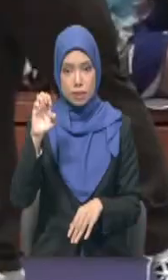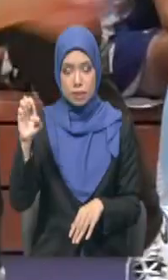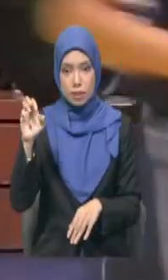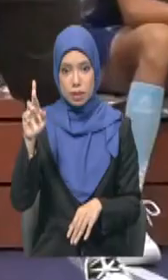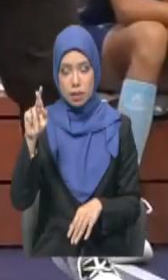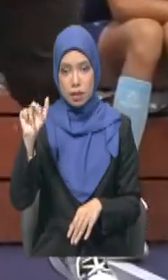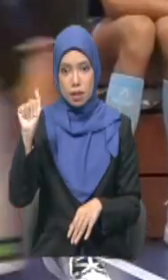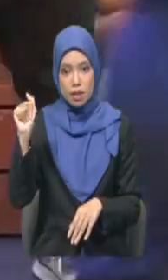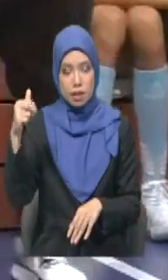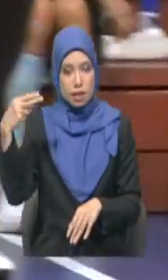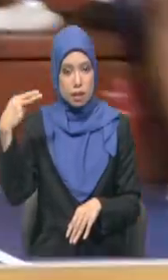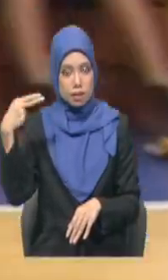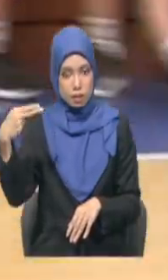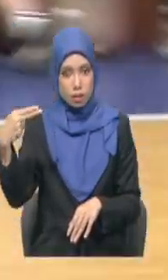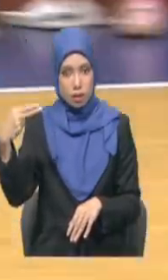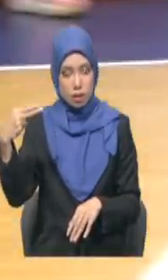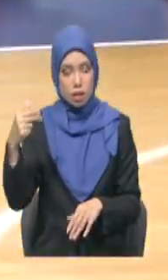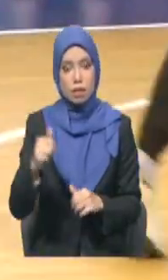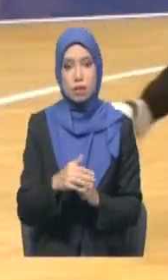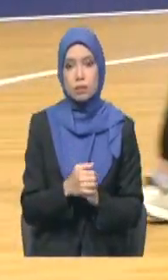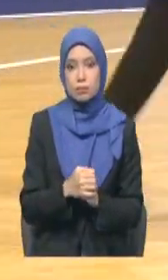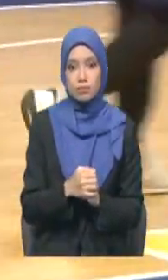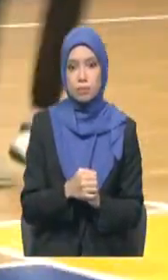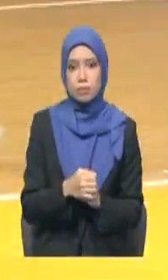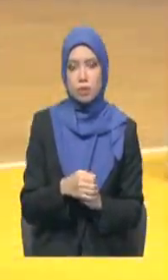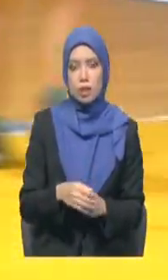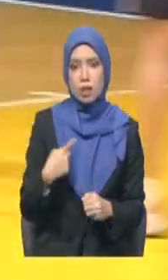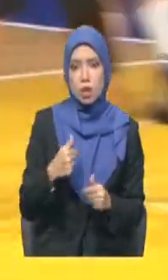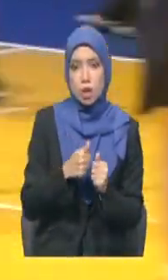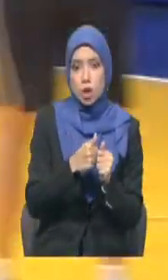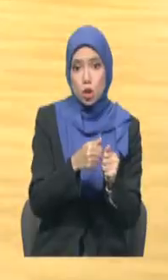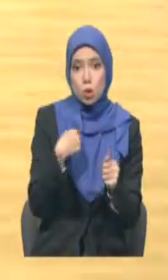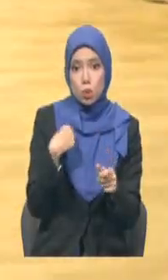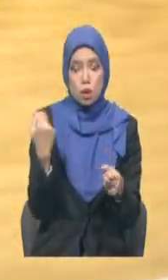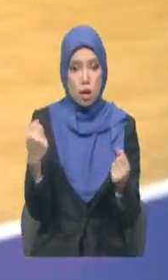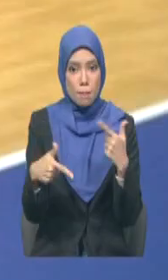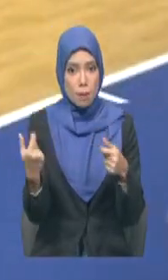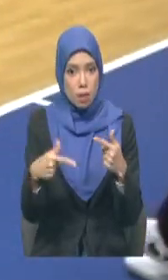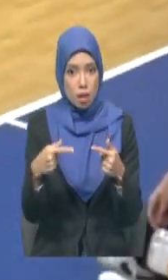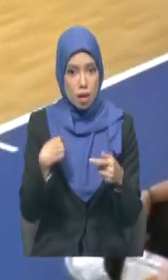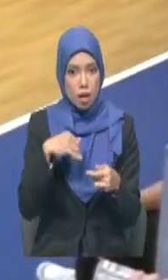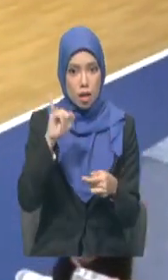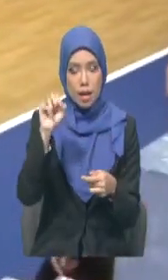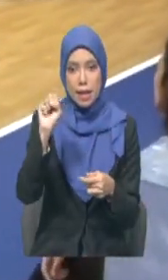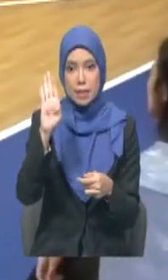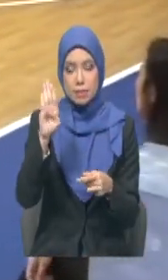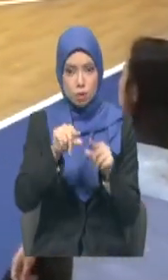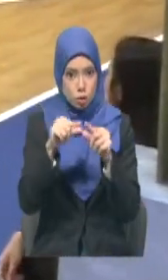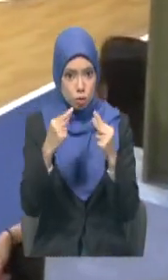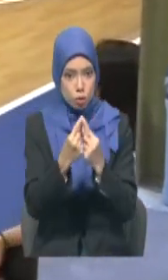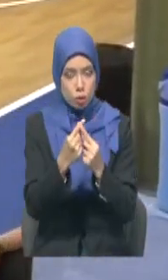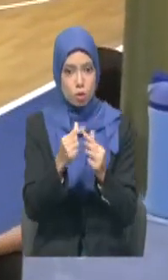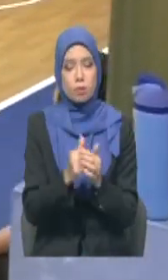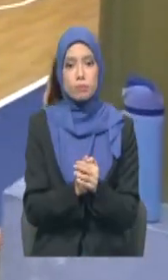teramat Mulia pengiran anak munirah Mat Bah berangkat menyertai girl ISB dalam perlawanan tersebut girl